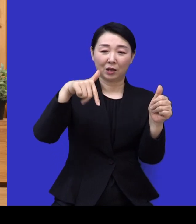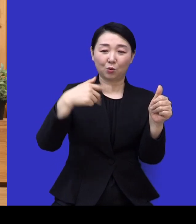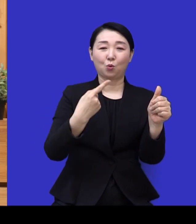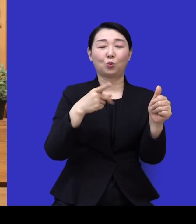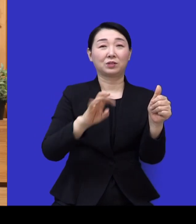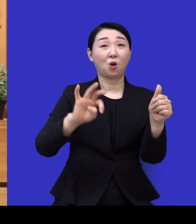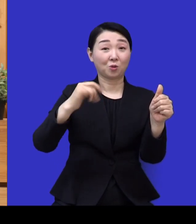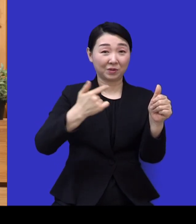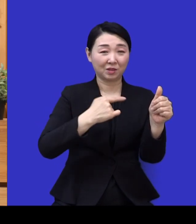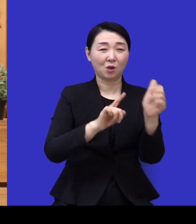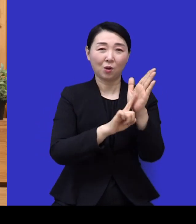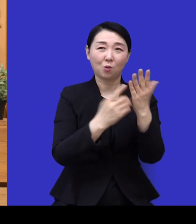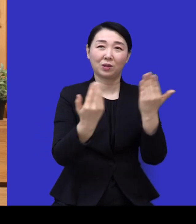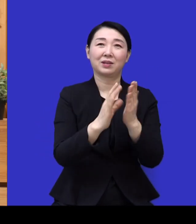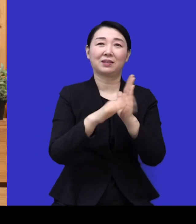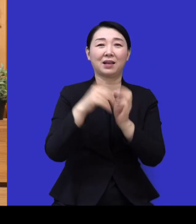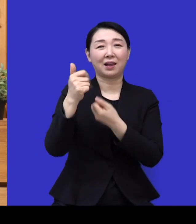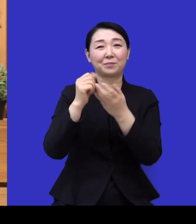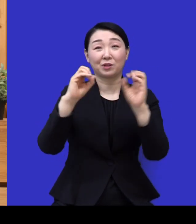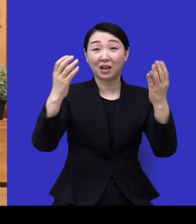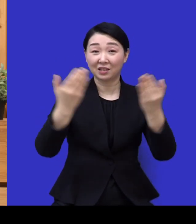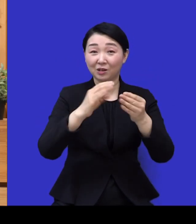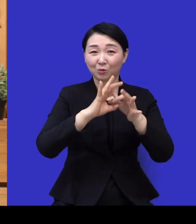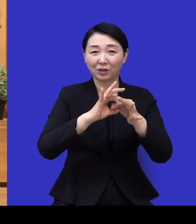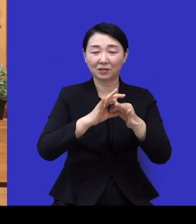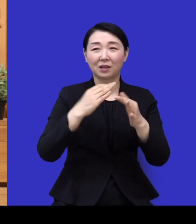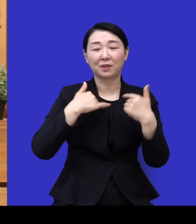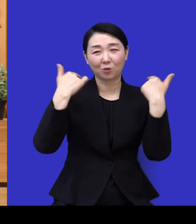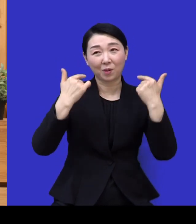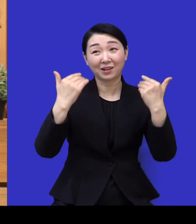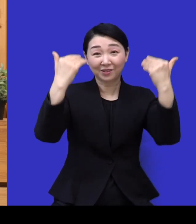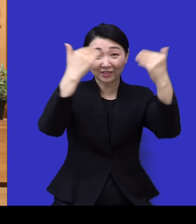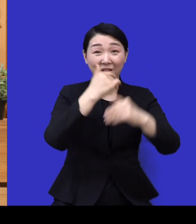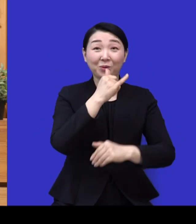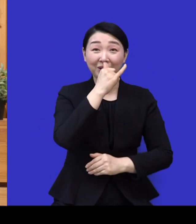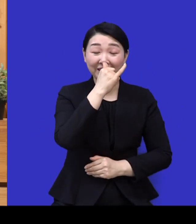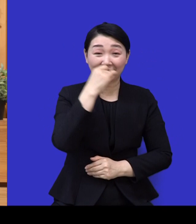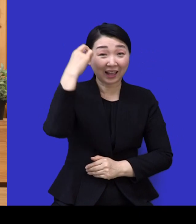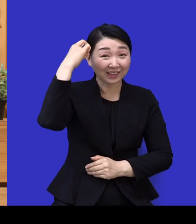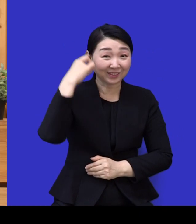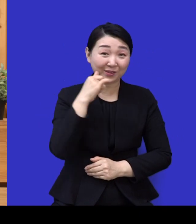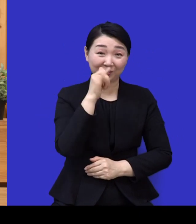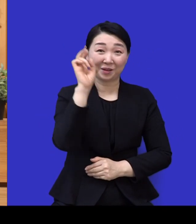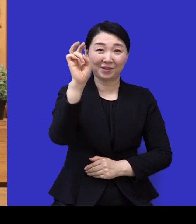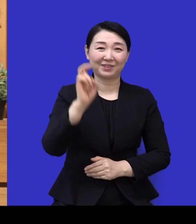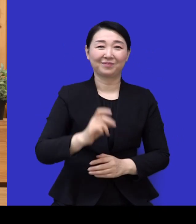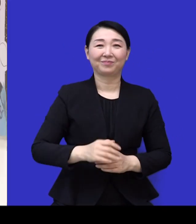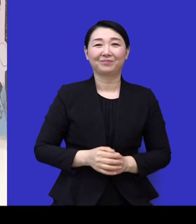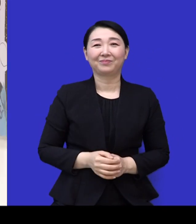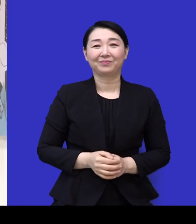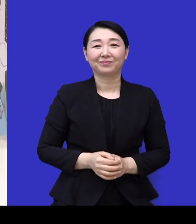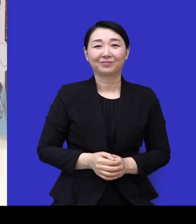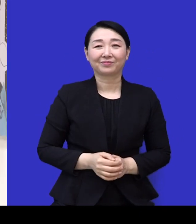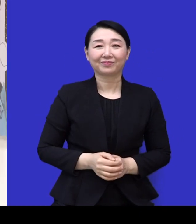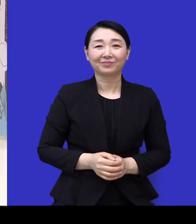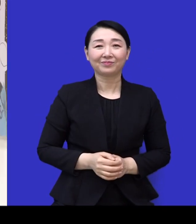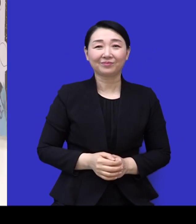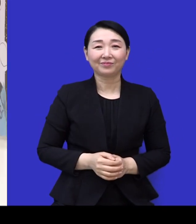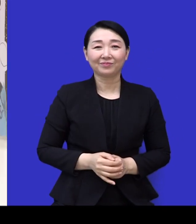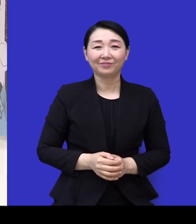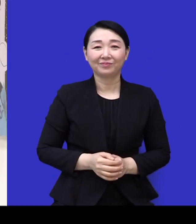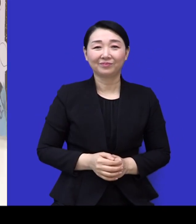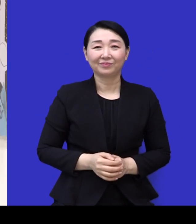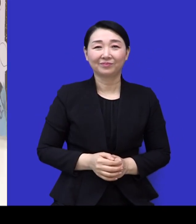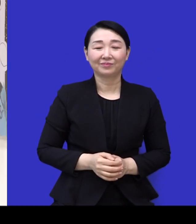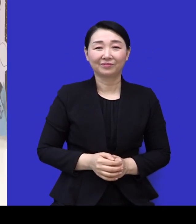광고 일을 하면서 하나님을 전하는 일을 통해서 나도 매일매일 성장하고 있다라고 느낄 순간도 있을 것 같은데 어떠세요?